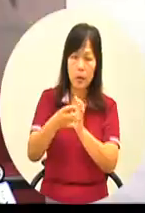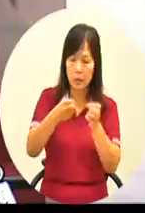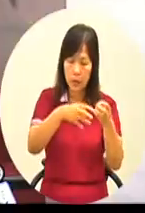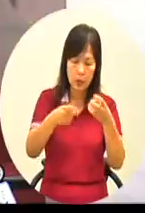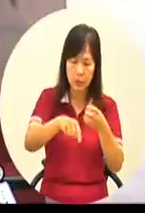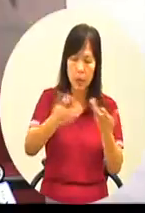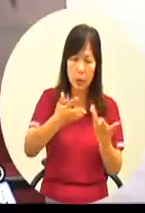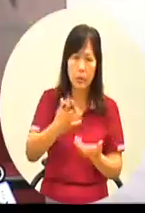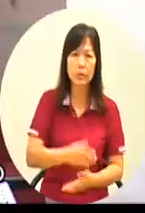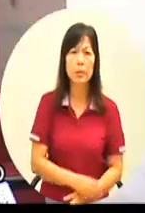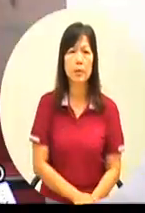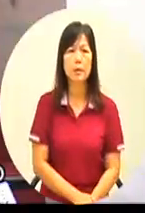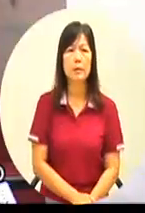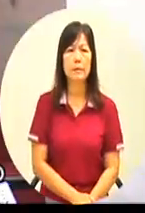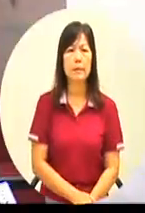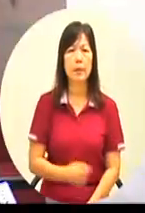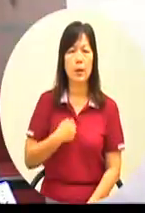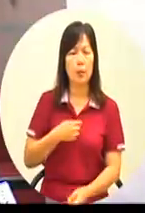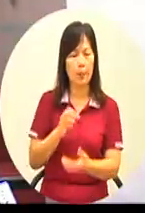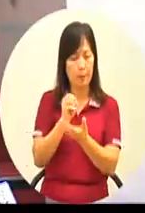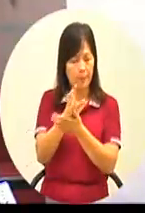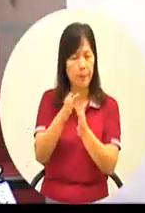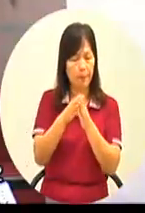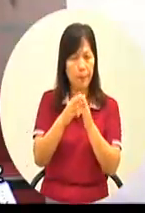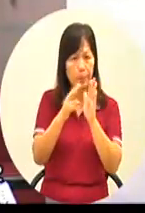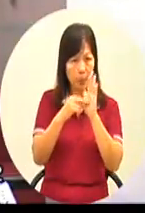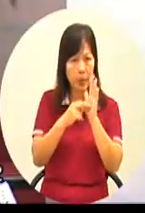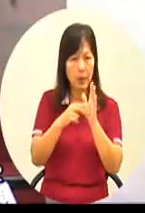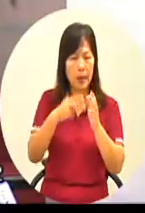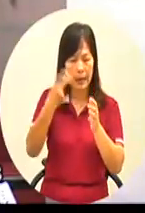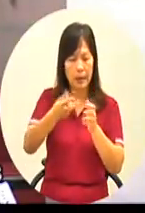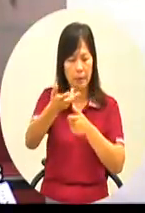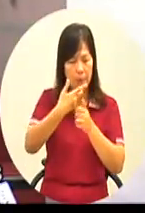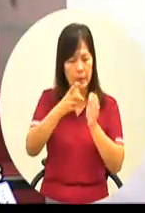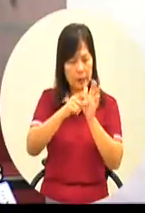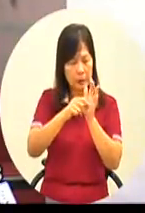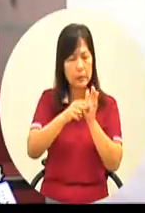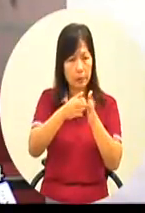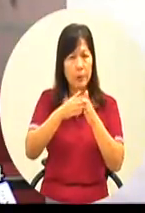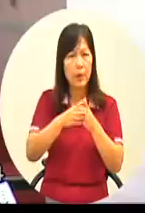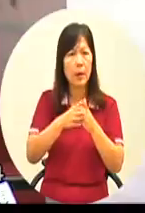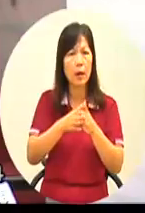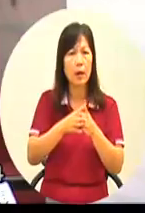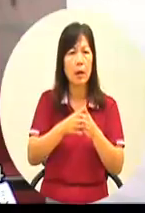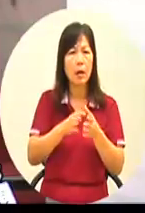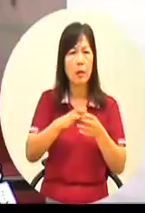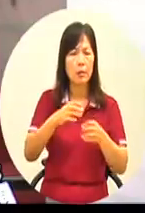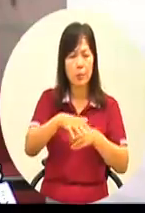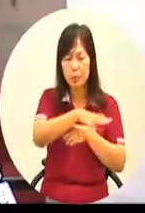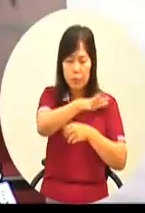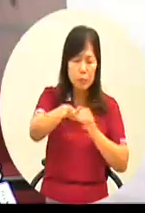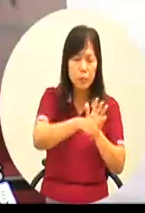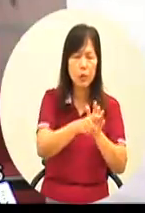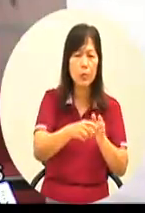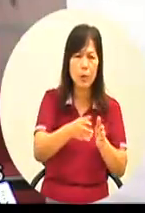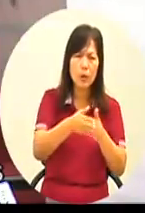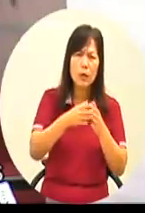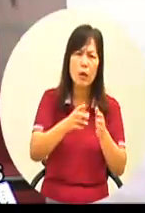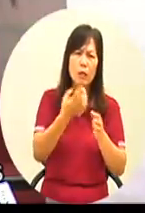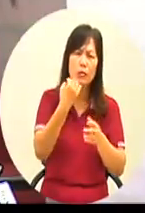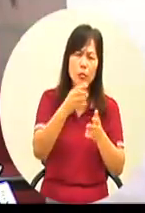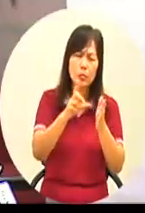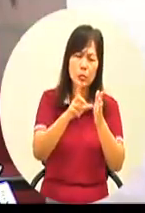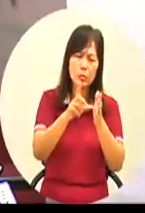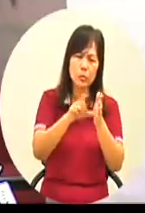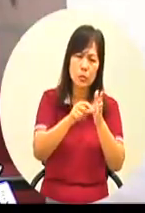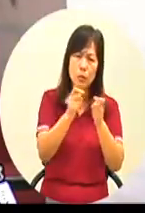个问题啊，我也跟议员报告一下，这个给我们一点时间，好，我们来做全面性。 局长，你需要多少的时间？